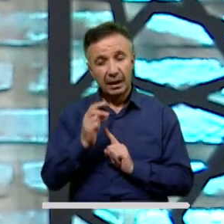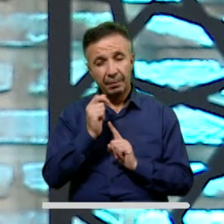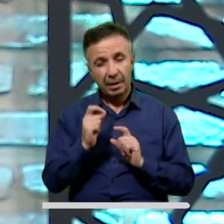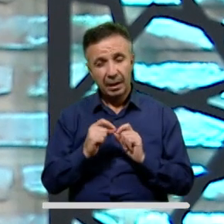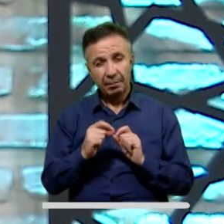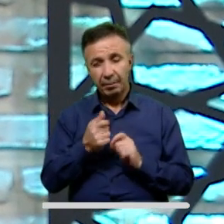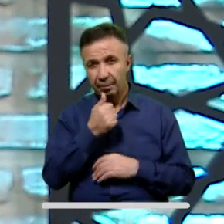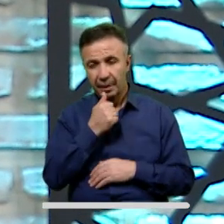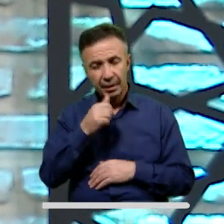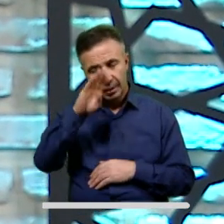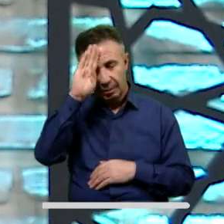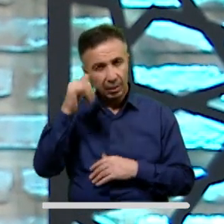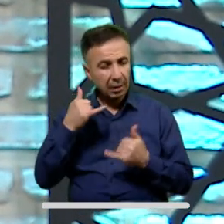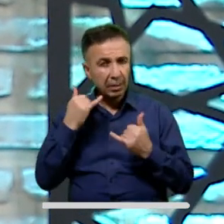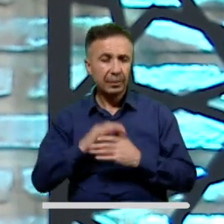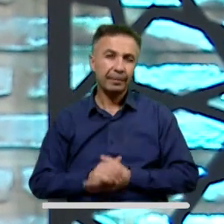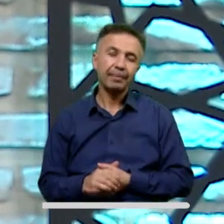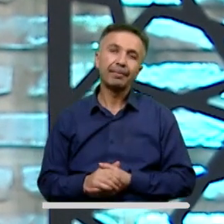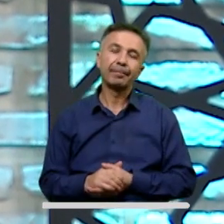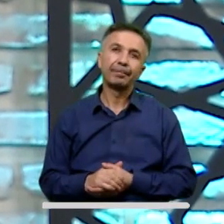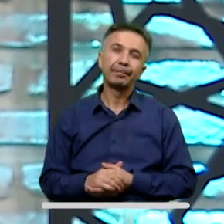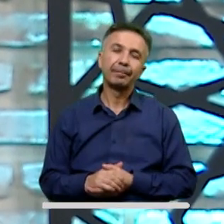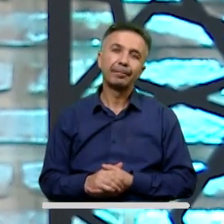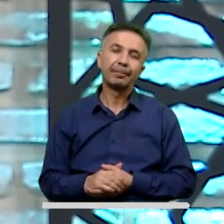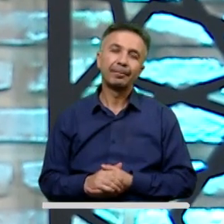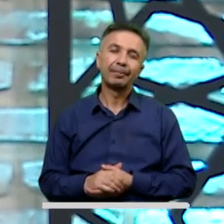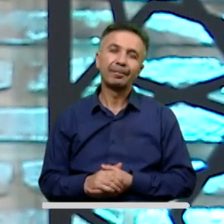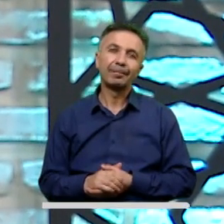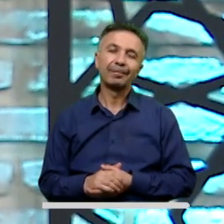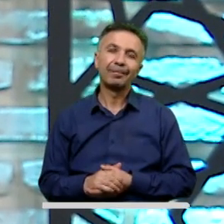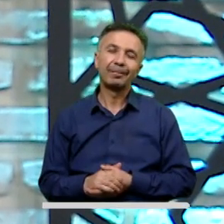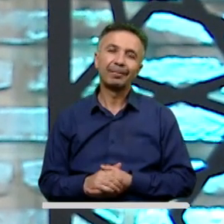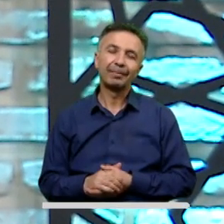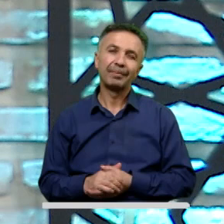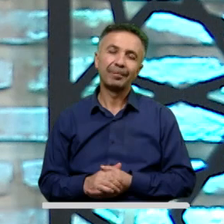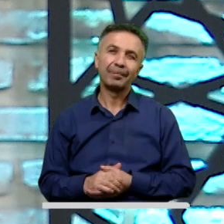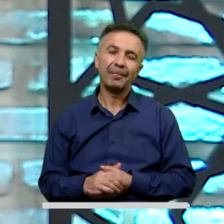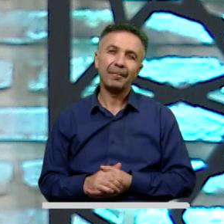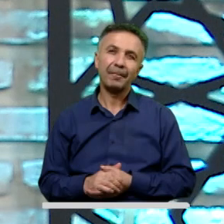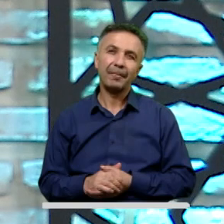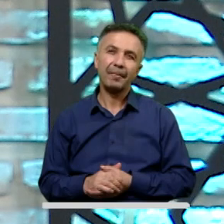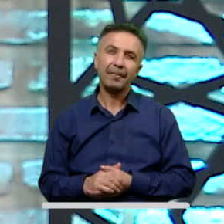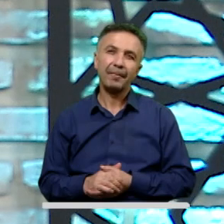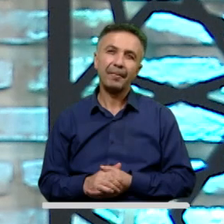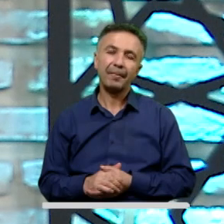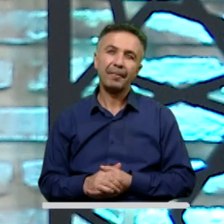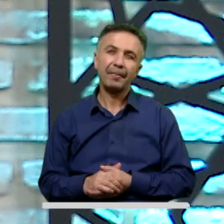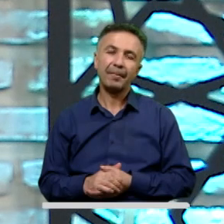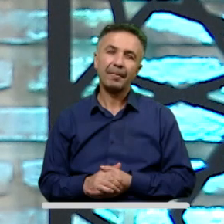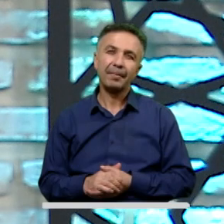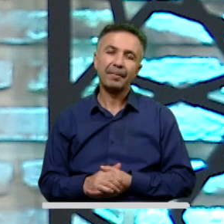aramış efendim. Şu anda telefon attığımızda. Hoş geldiniz İbrahim Bey. Televizyonun sesini kapatmanız lazım İbrahim Beyciğim.